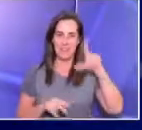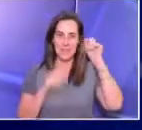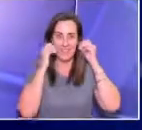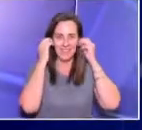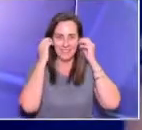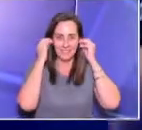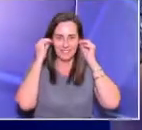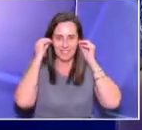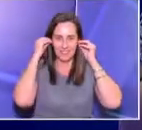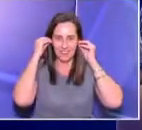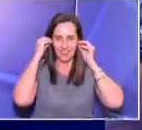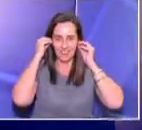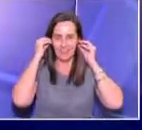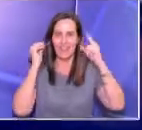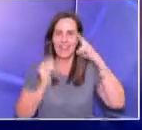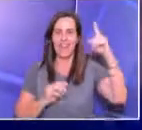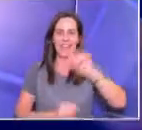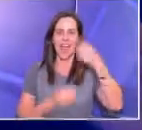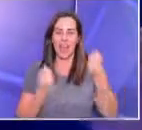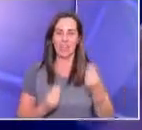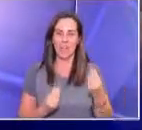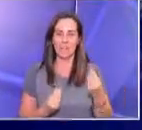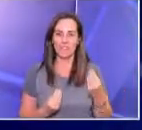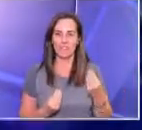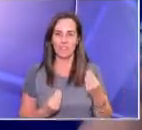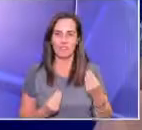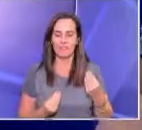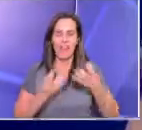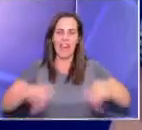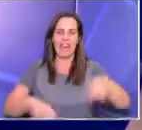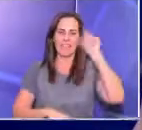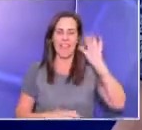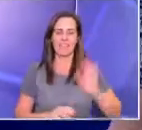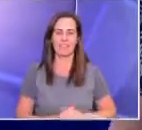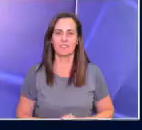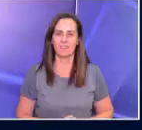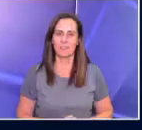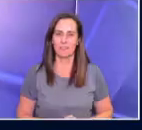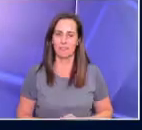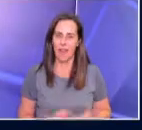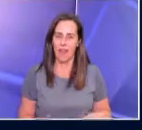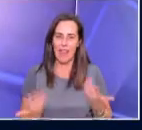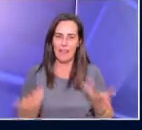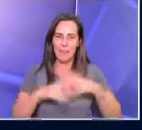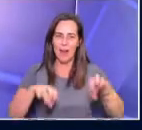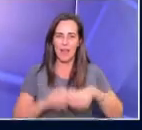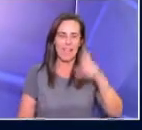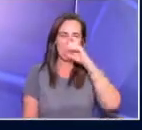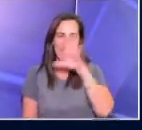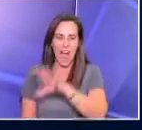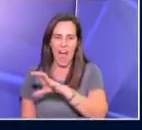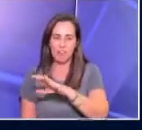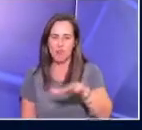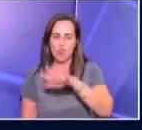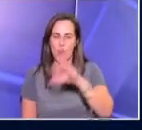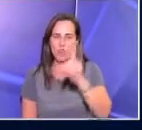אביב, לדעתי, הכי טוב שיהיה, לחלק את תל אביב. אבל לכמה? יפו,